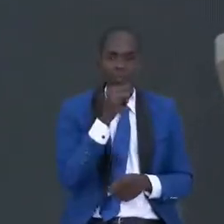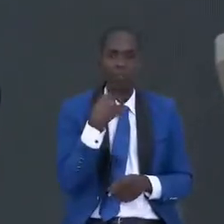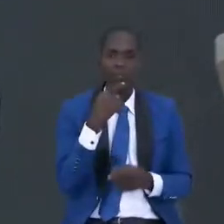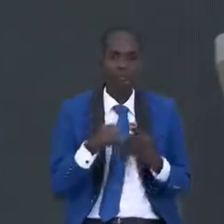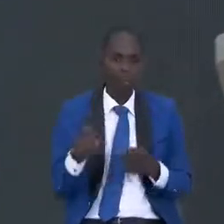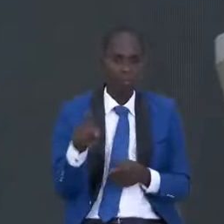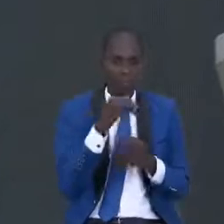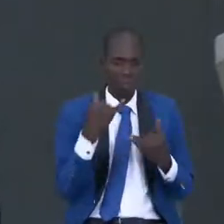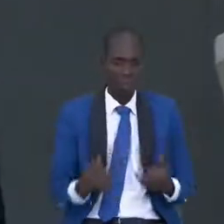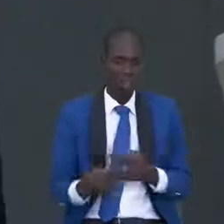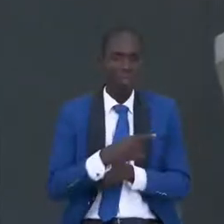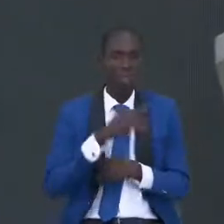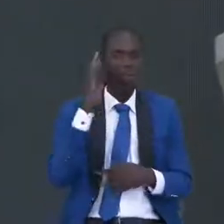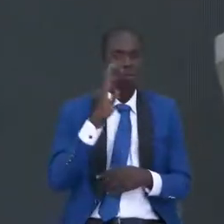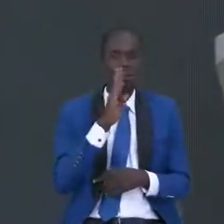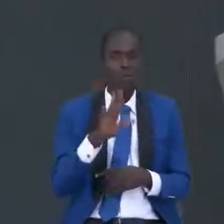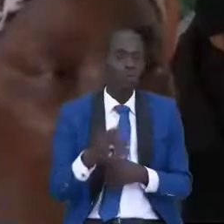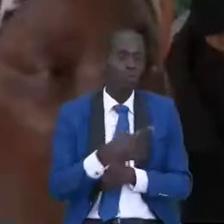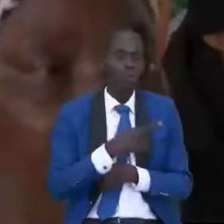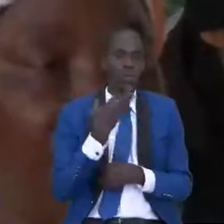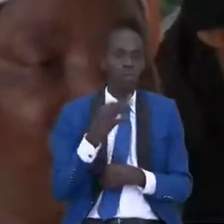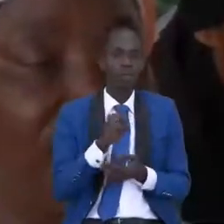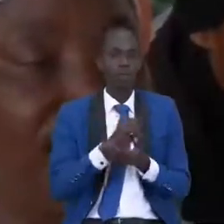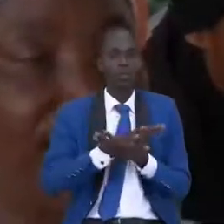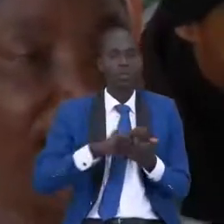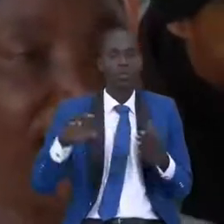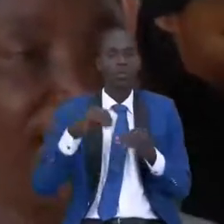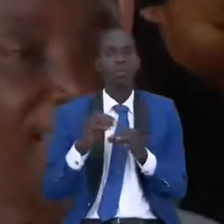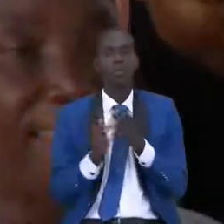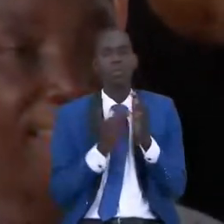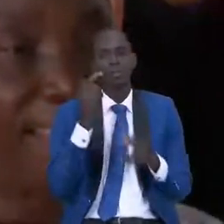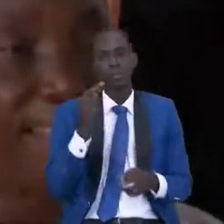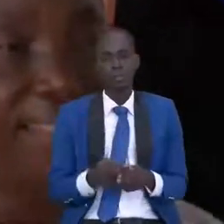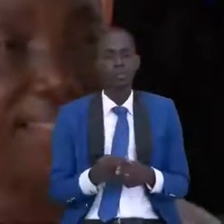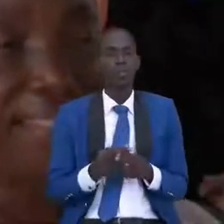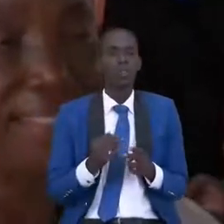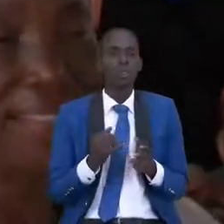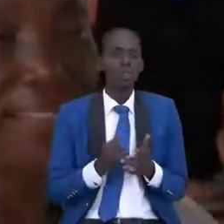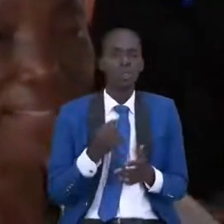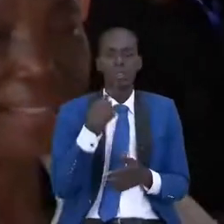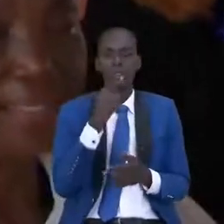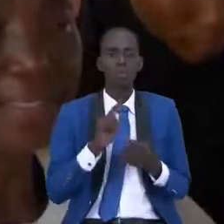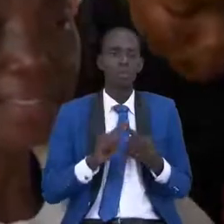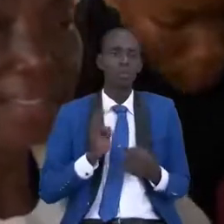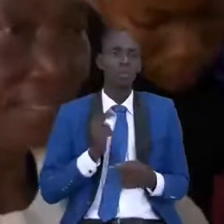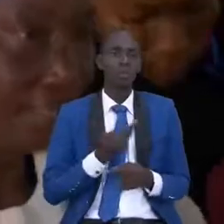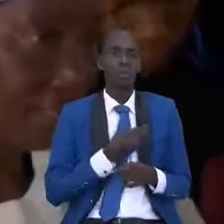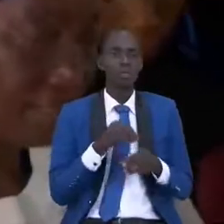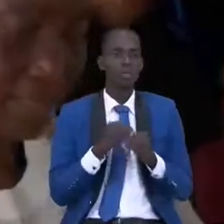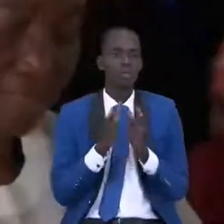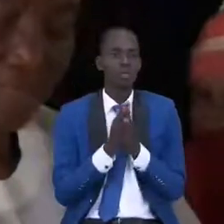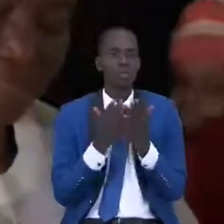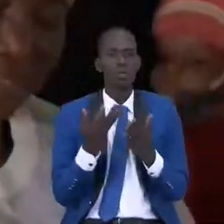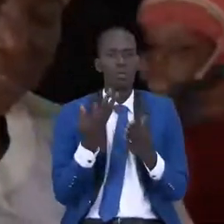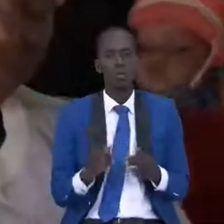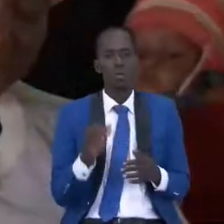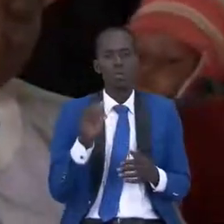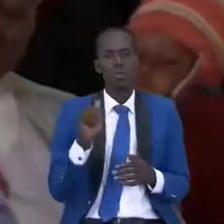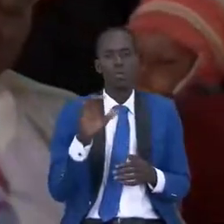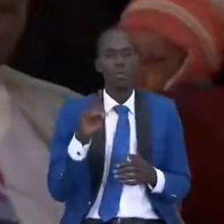jour sera ton jour de sanctification. Il nous dit en Actes chapitre